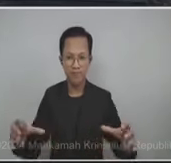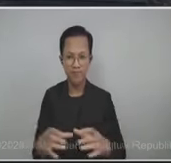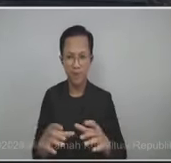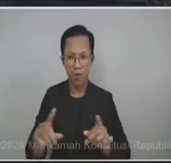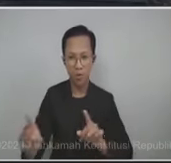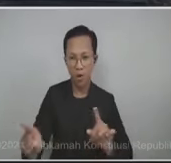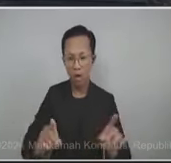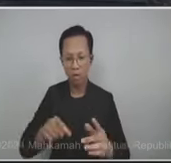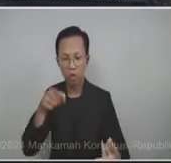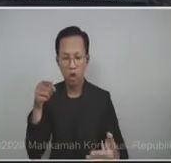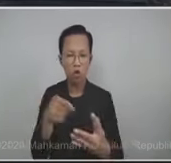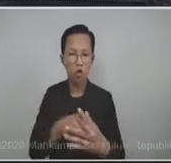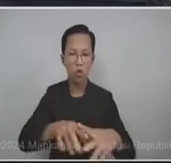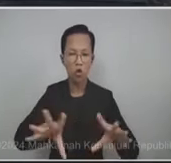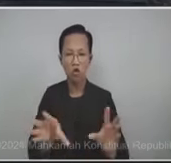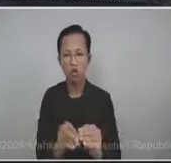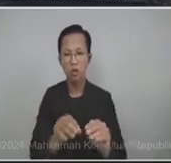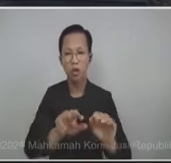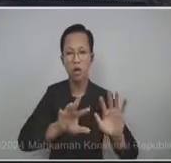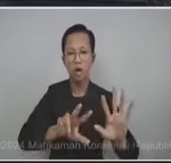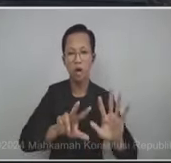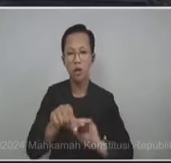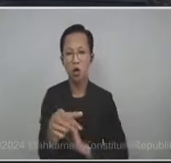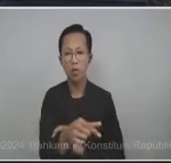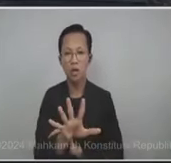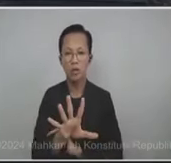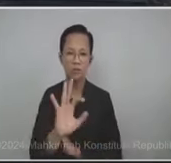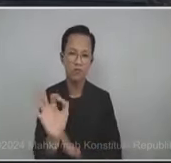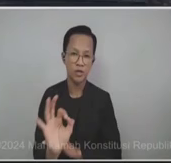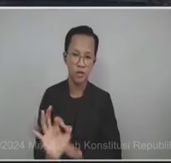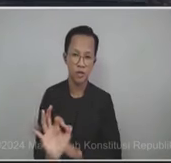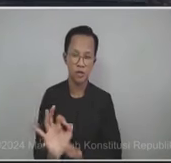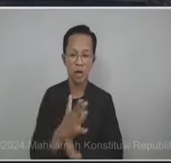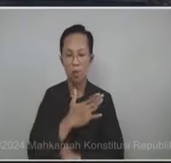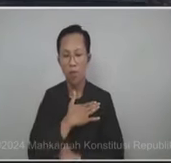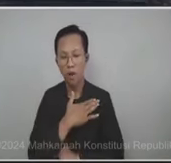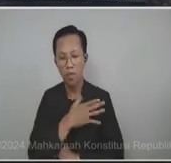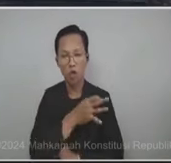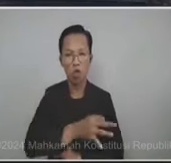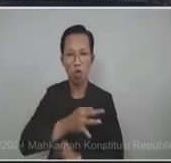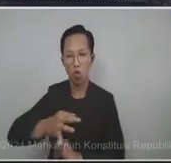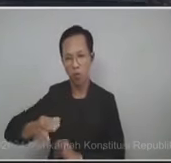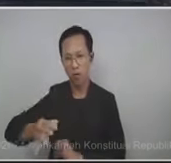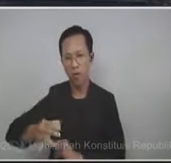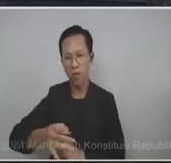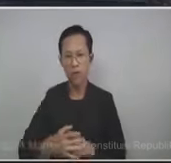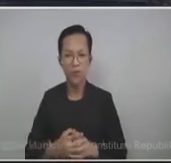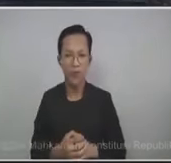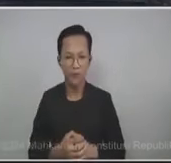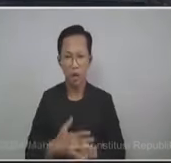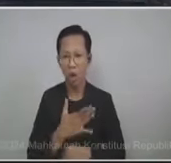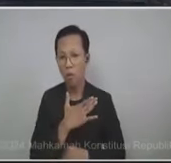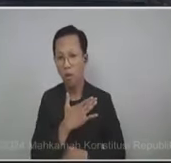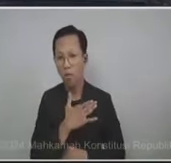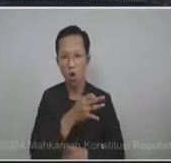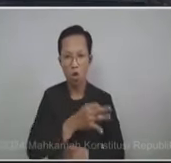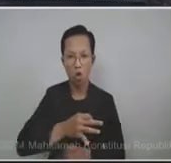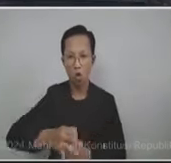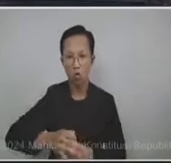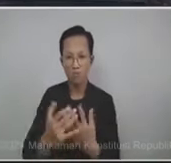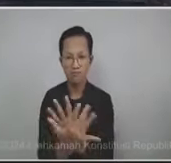memperoleh suara sah paling sedikit 8,5% di kabupaten kota tersebut kabupaten kota dengan jumlah penduduk yang